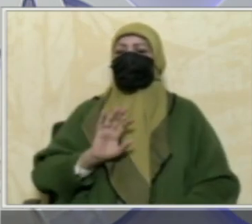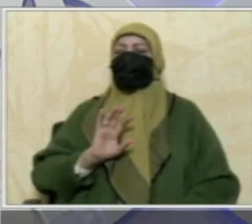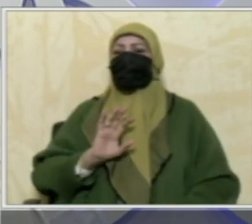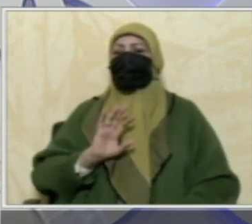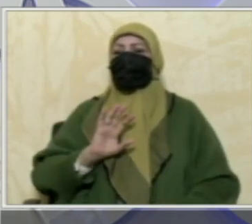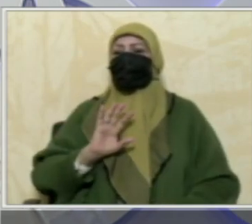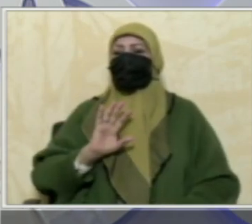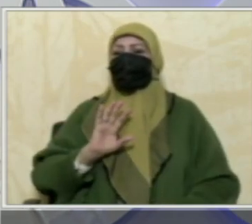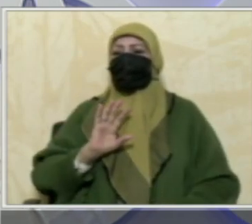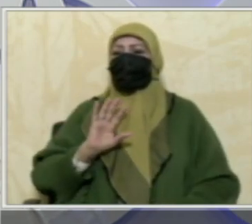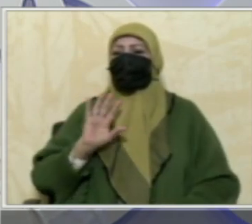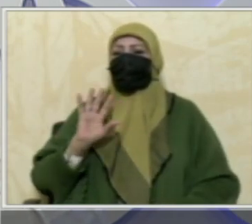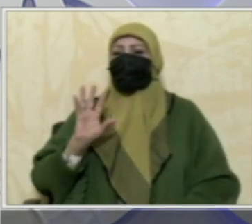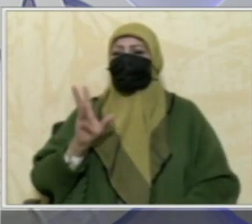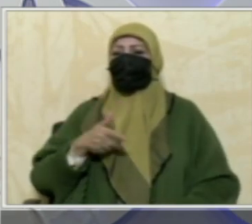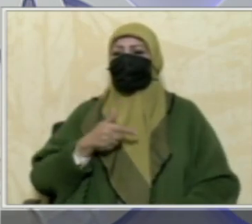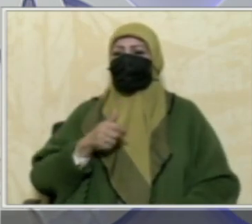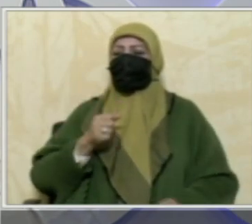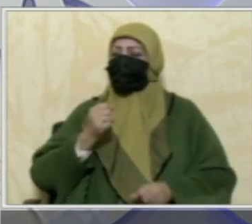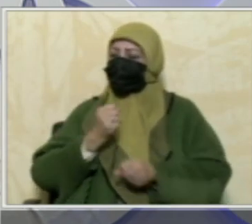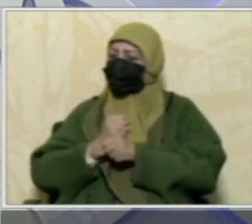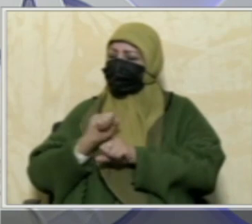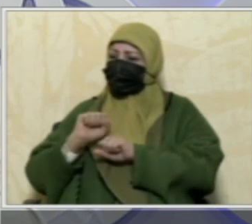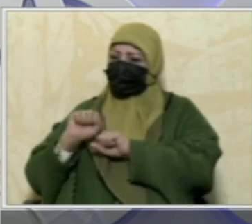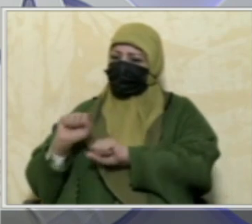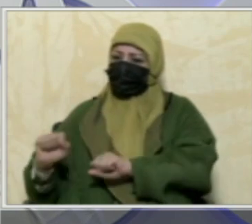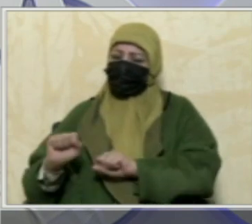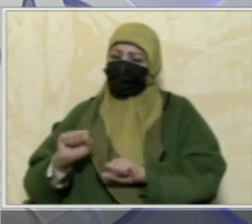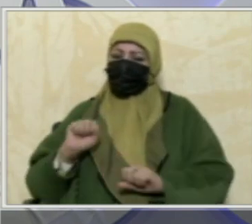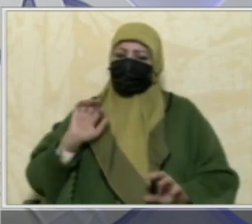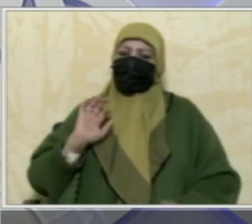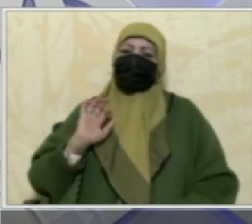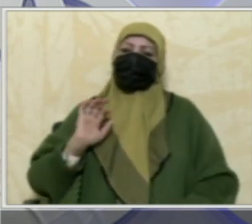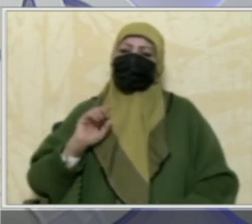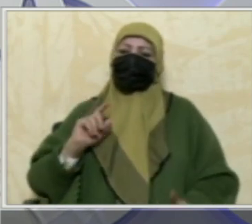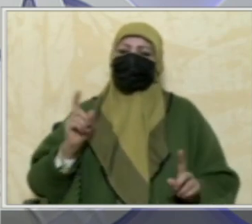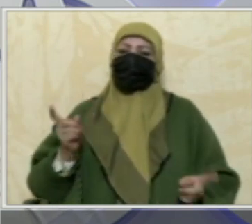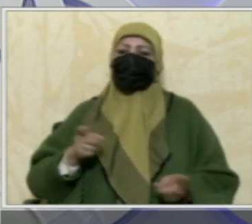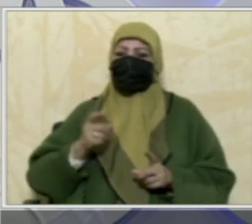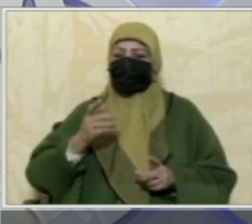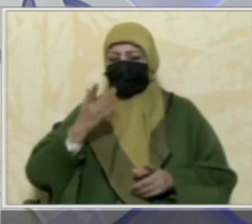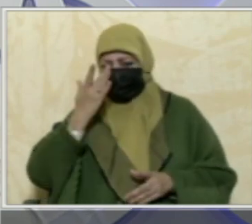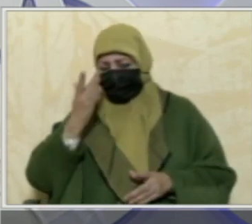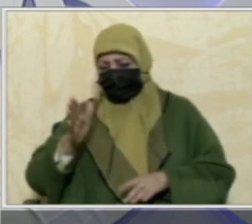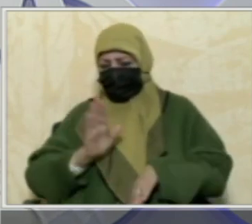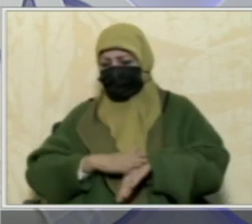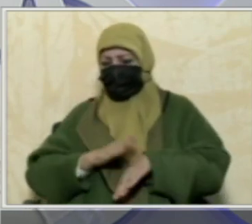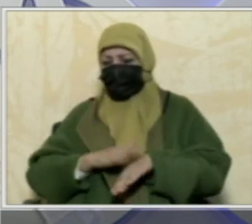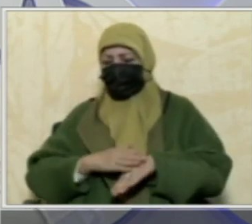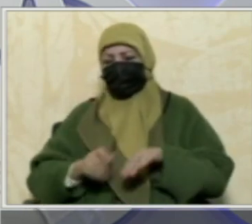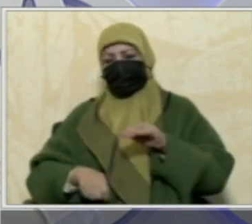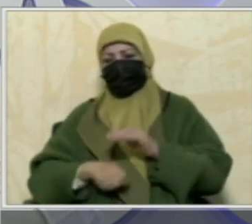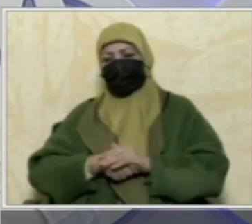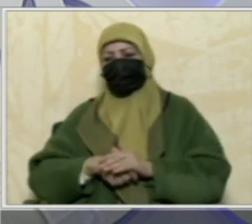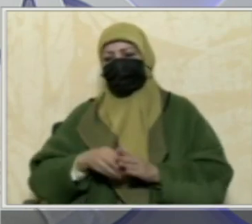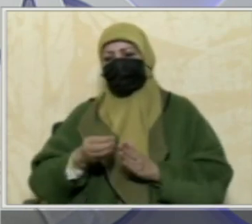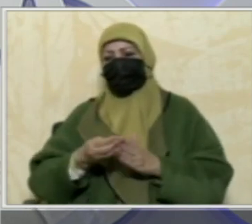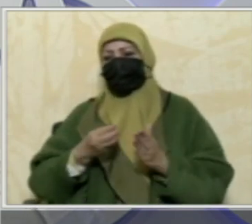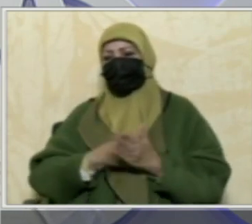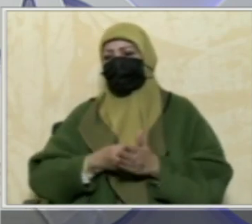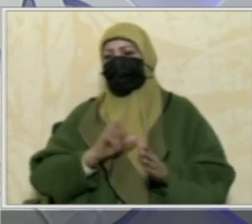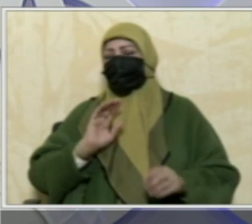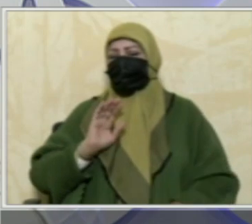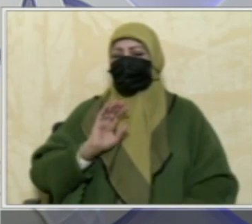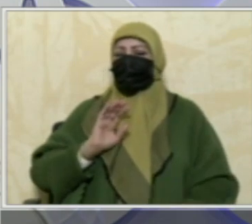الموظف وبالتالي اخذوا مقابل عنها يسمى رشوه واما ان يكون هذا الشخص ليس موظفا في تلك